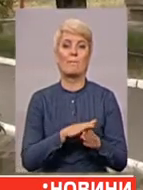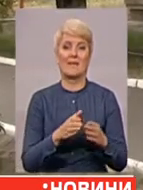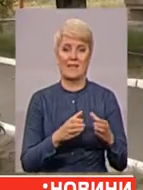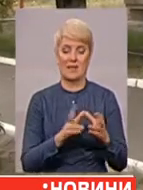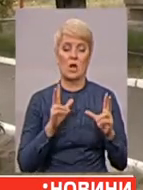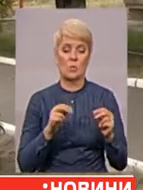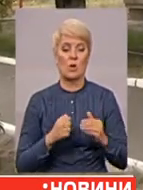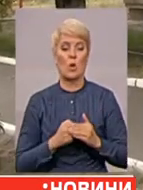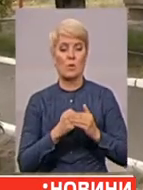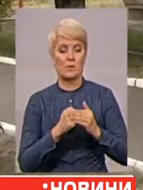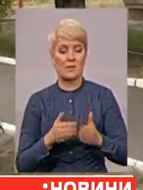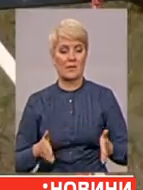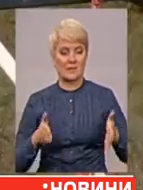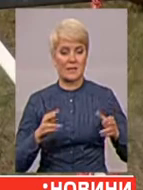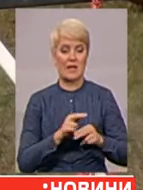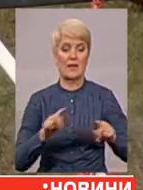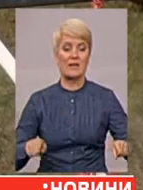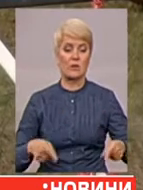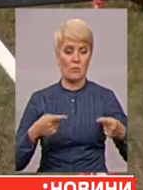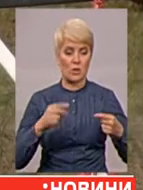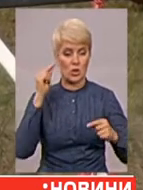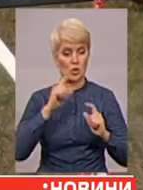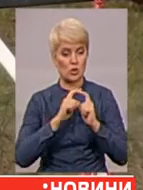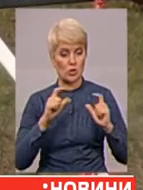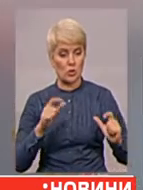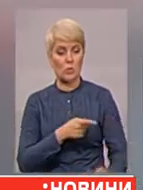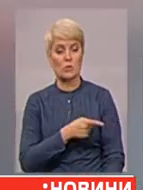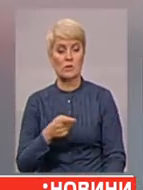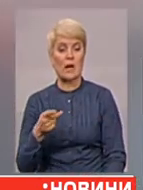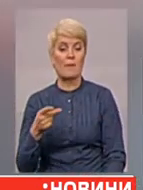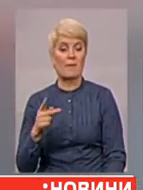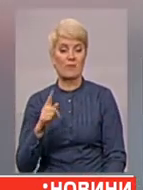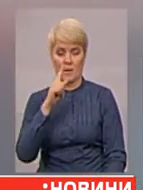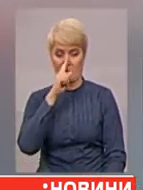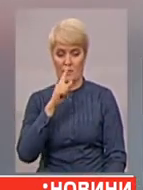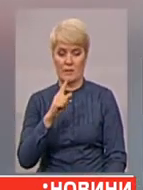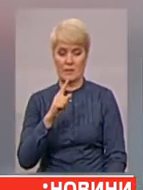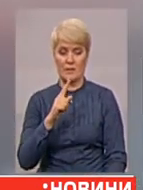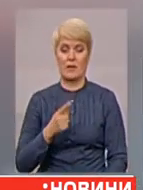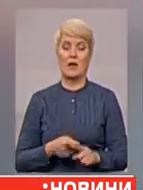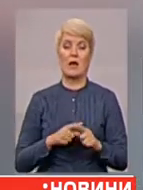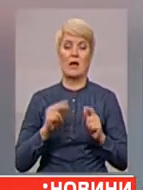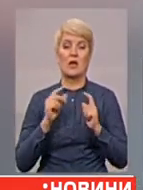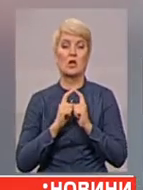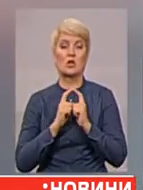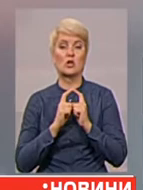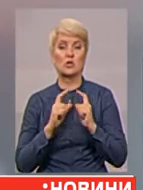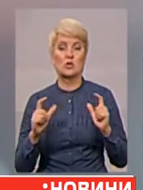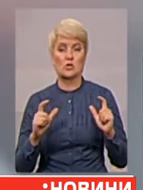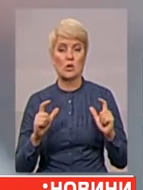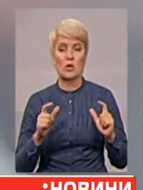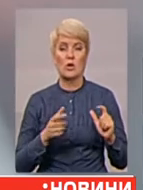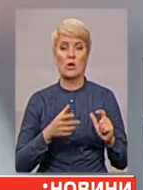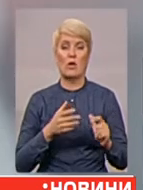обіцяє укріпити стіни і відремонтувати школу за півтора місяця. Ліве крило школи, це майже до половини школи, ну, в